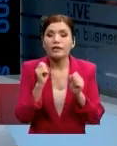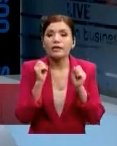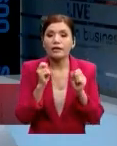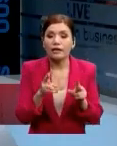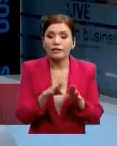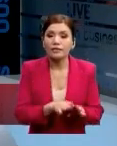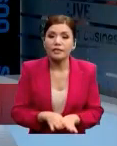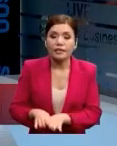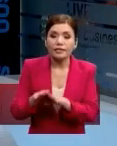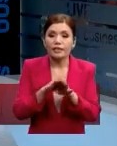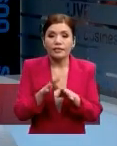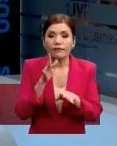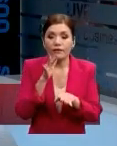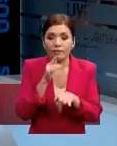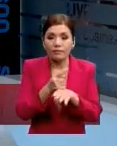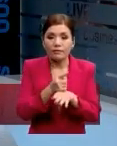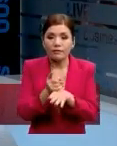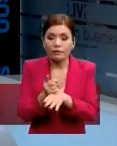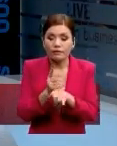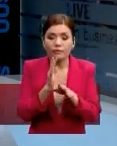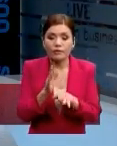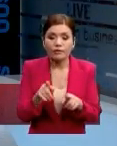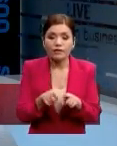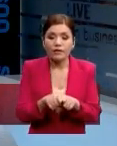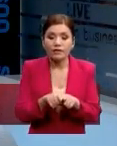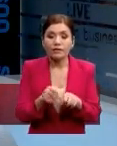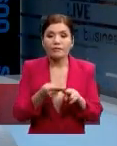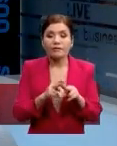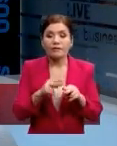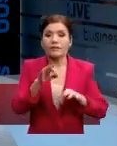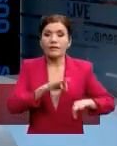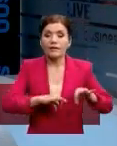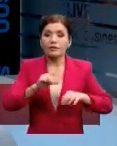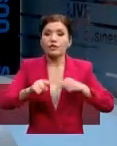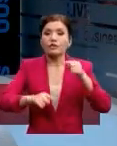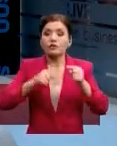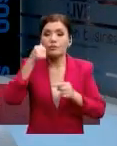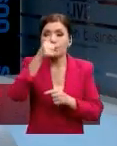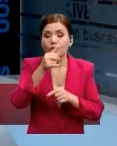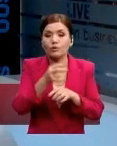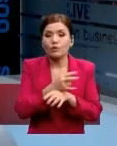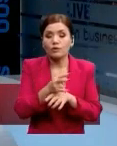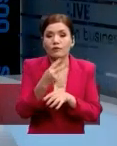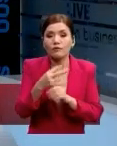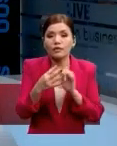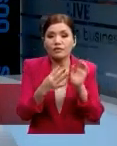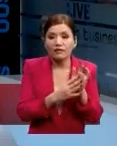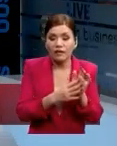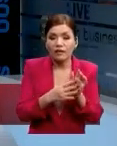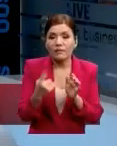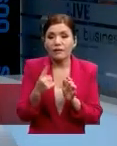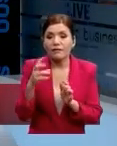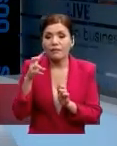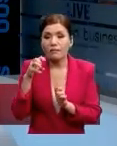работать единый часовой пояс. Ведомство инициировало проект, согласно которому в следующем году, в ночь с 29 февраля на 1